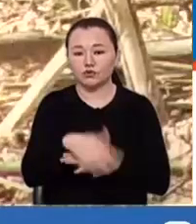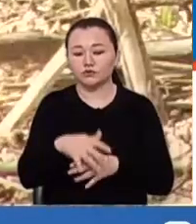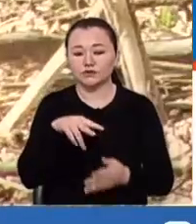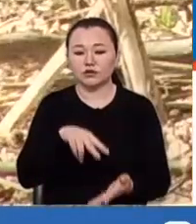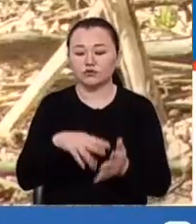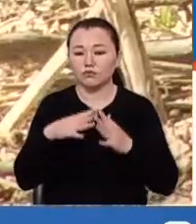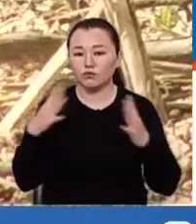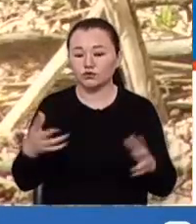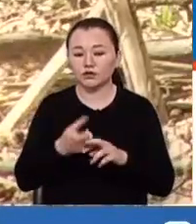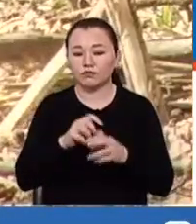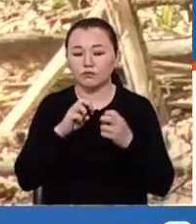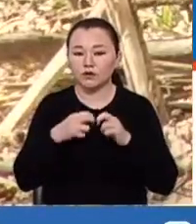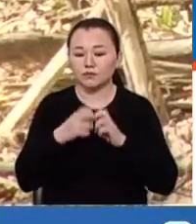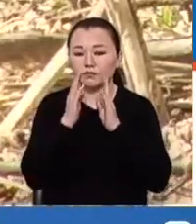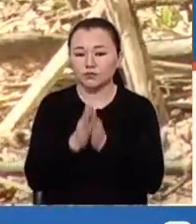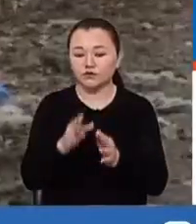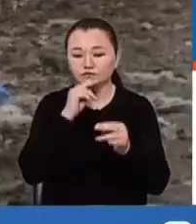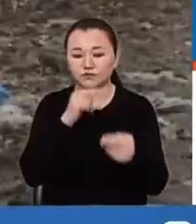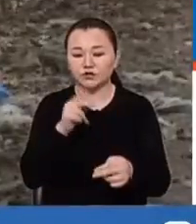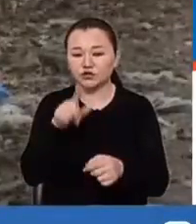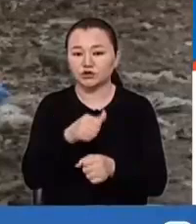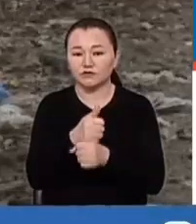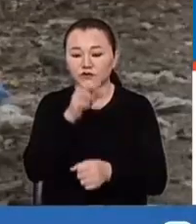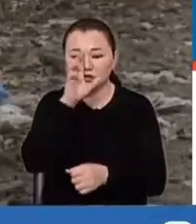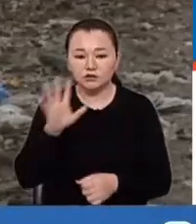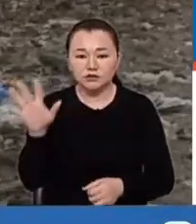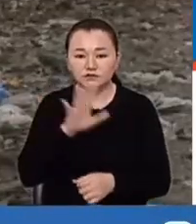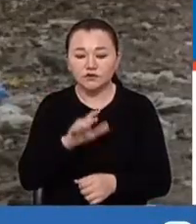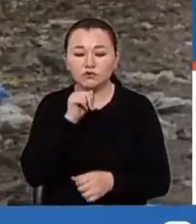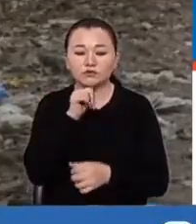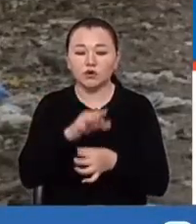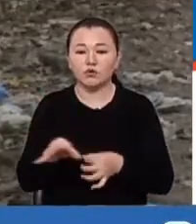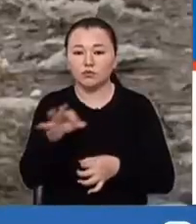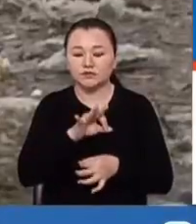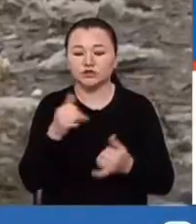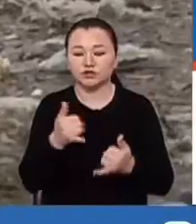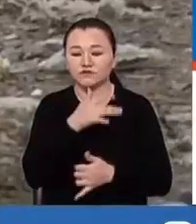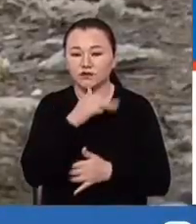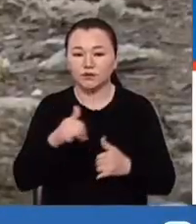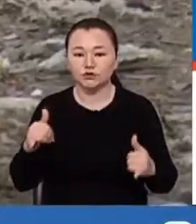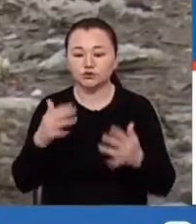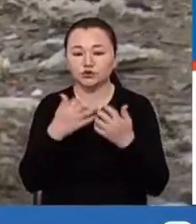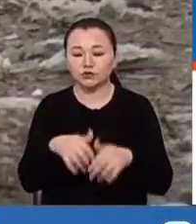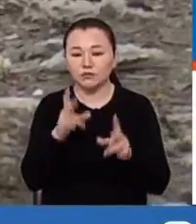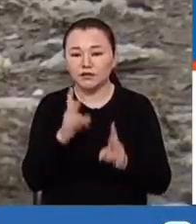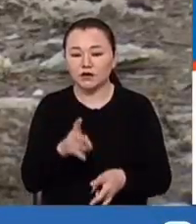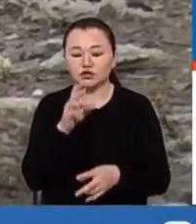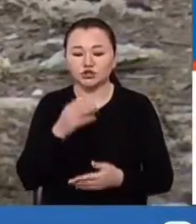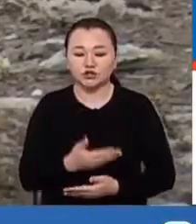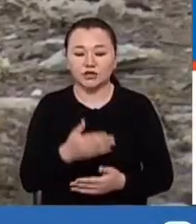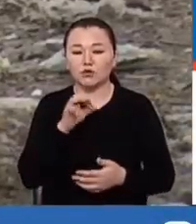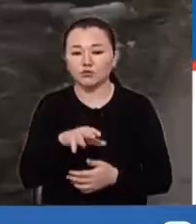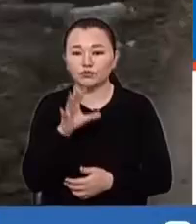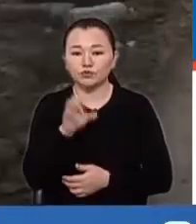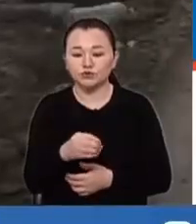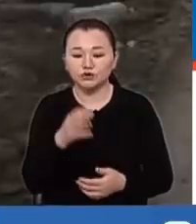больше. На эту проблему просил обратить внимание даже глава государства. В Костанайской области тем временем растет число пострадавших жителей от